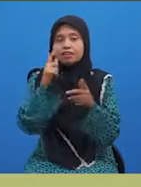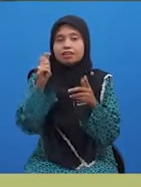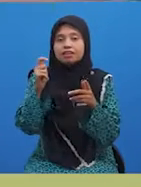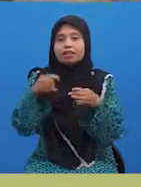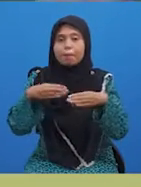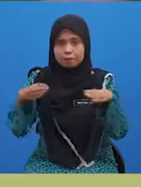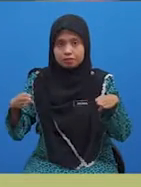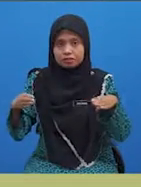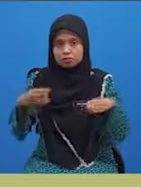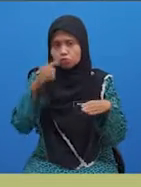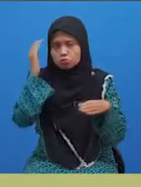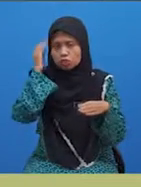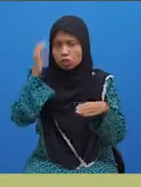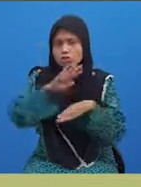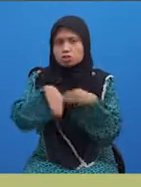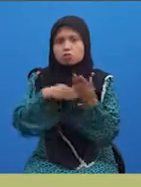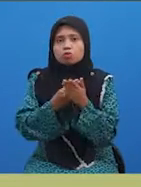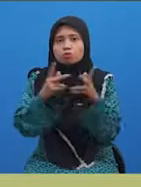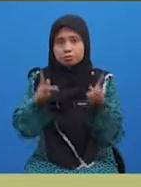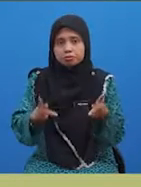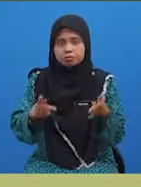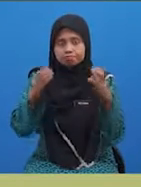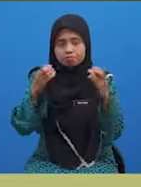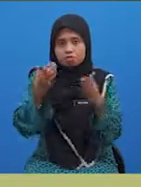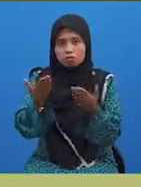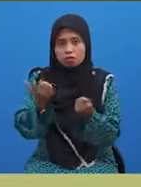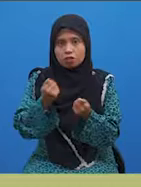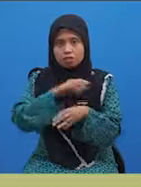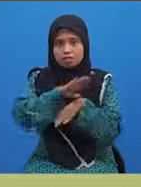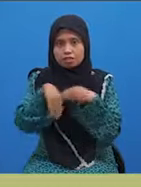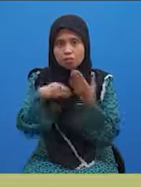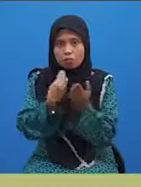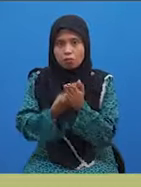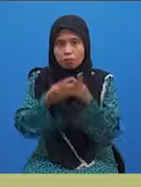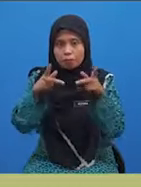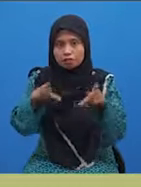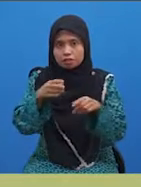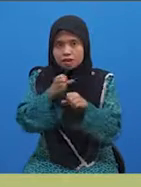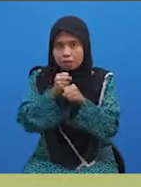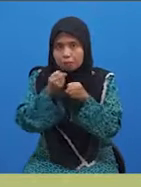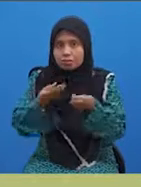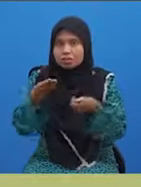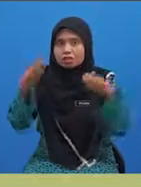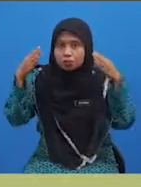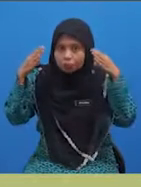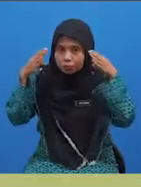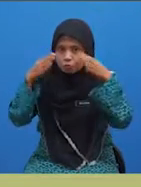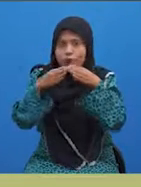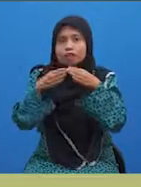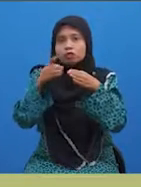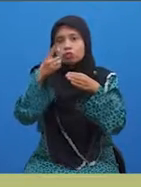Untuk makluman semua pelajar, hari ini cikgu harap para pelajar dapat memberikan tumpuan sepenuhnya